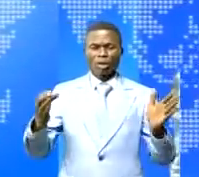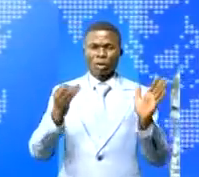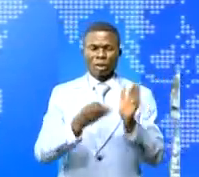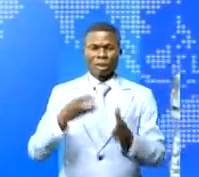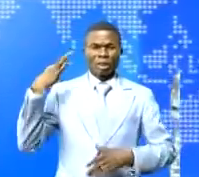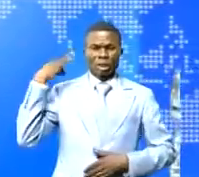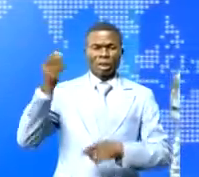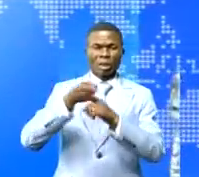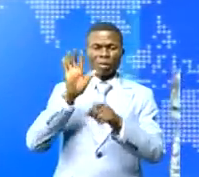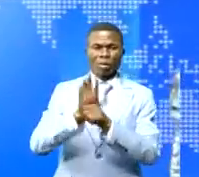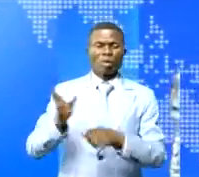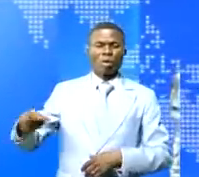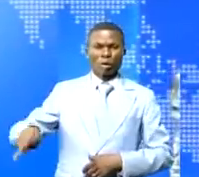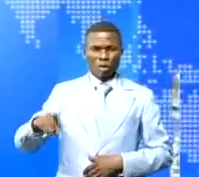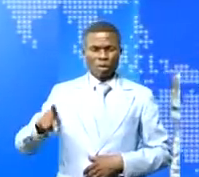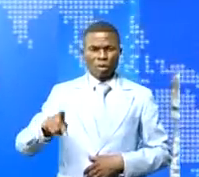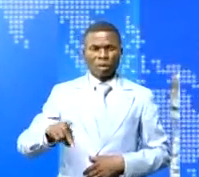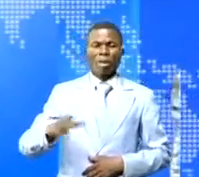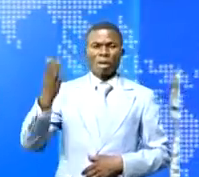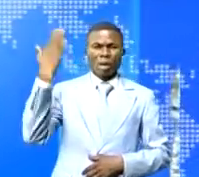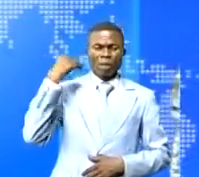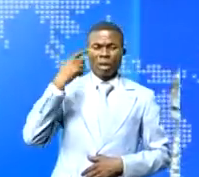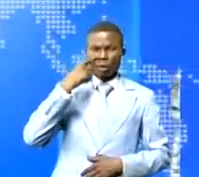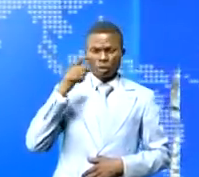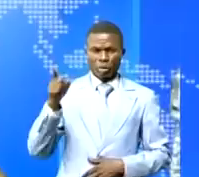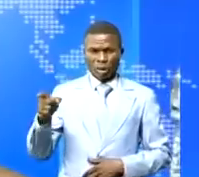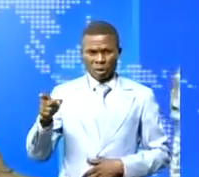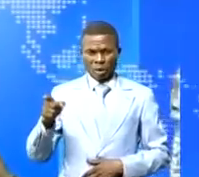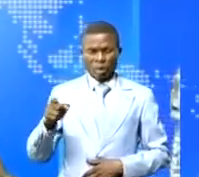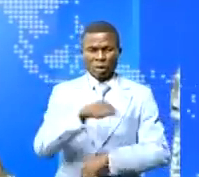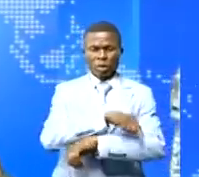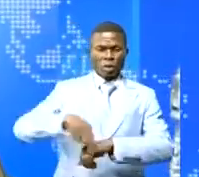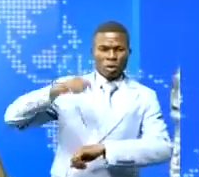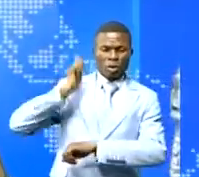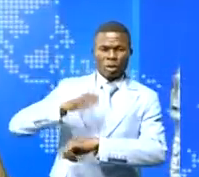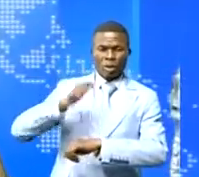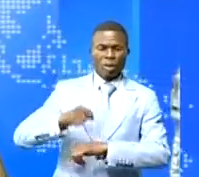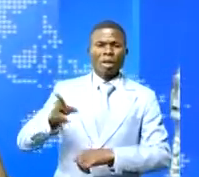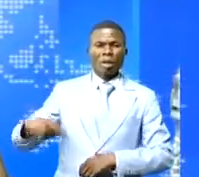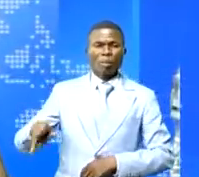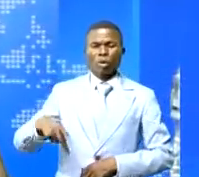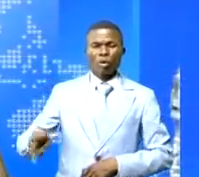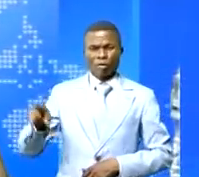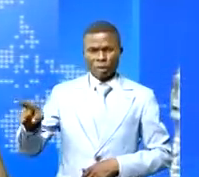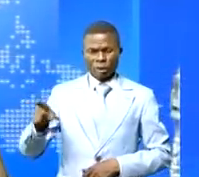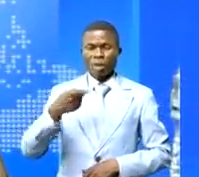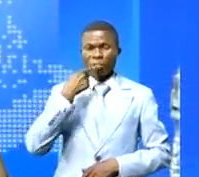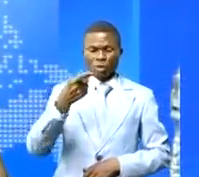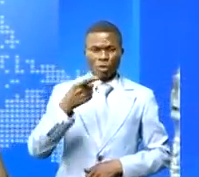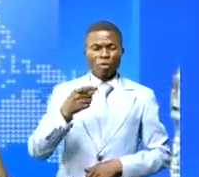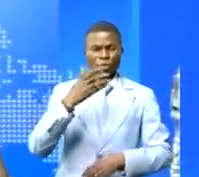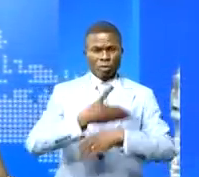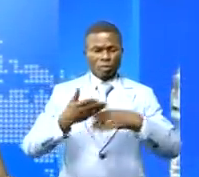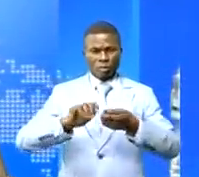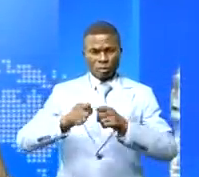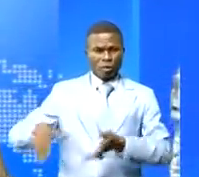Candidats venus de plusieurs provinces du Maïndombe au barreau de Maïndombe. Je le disais, la réhabilitation